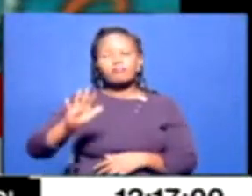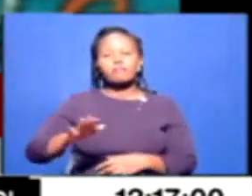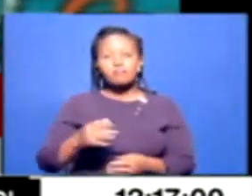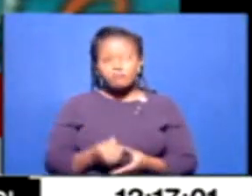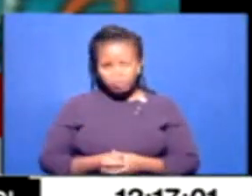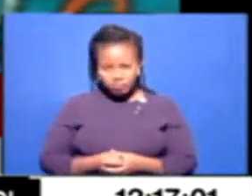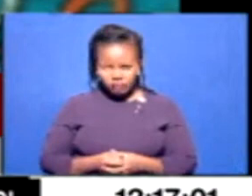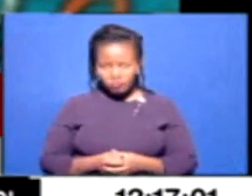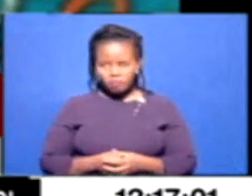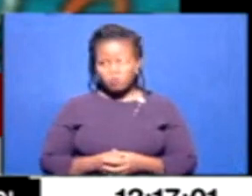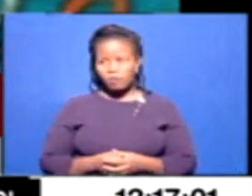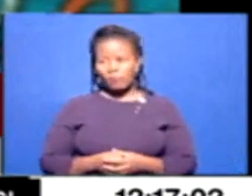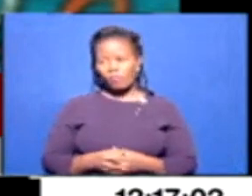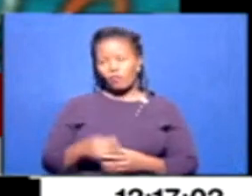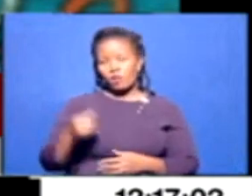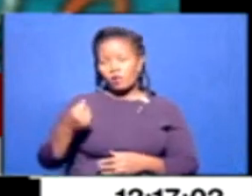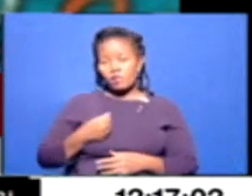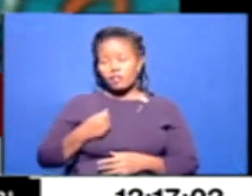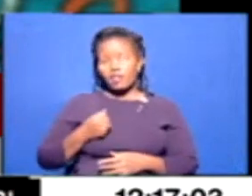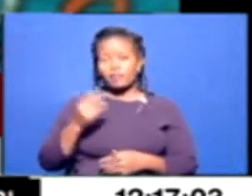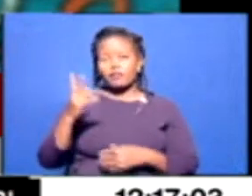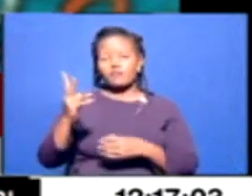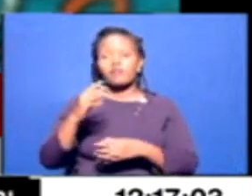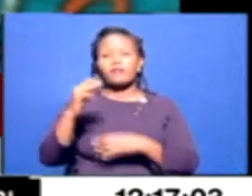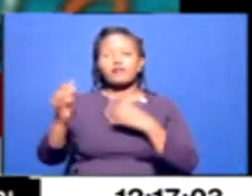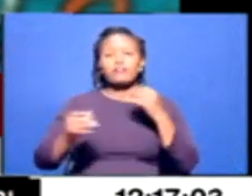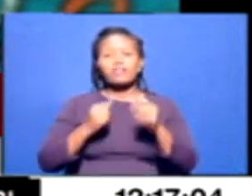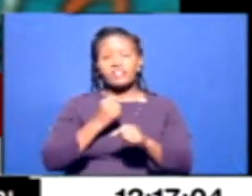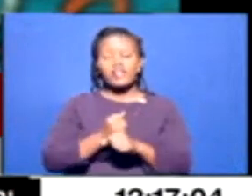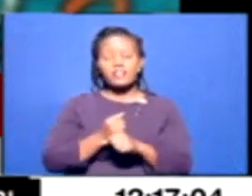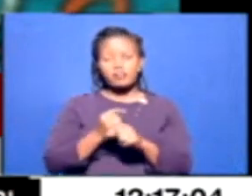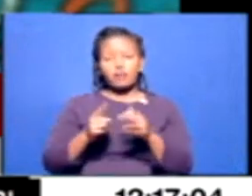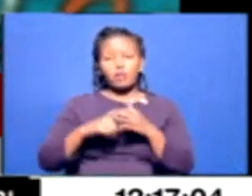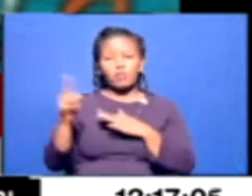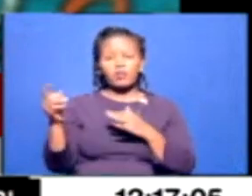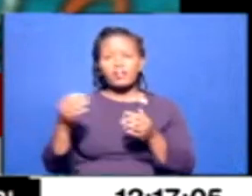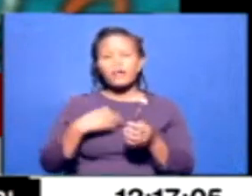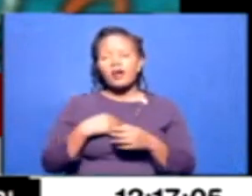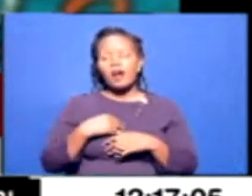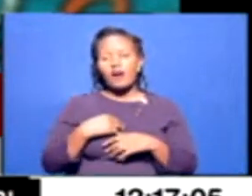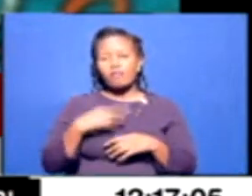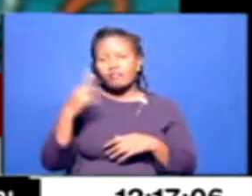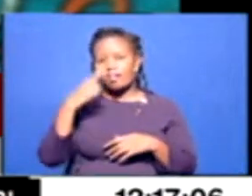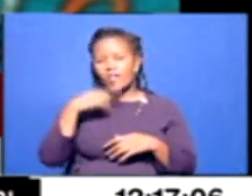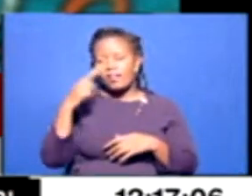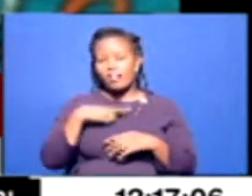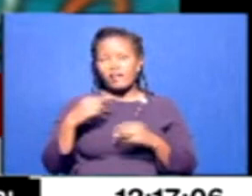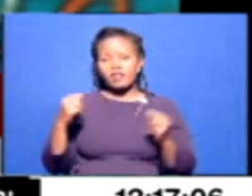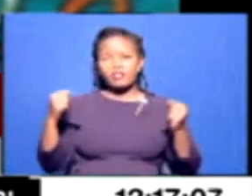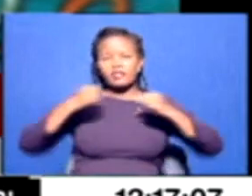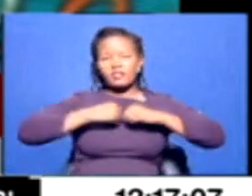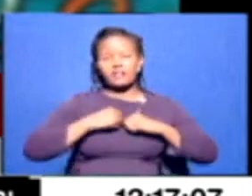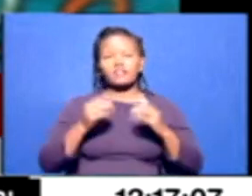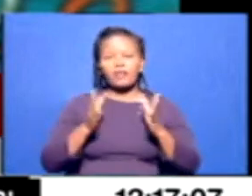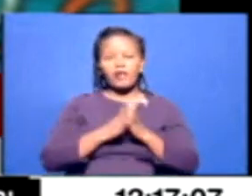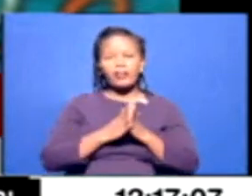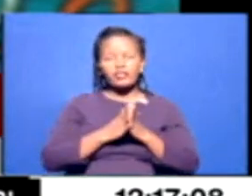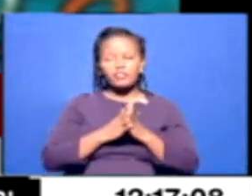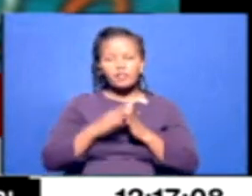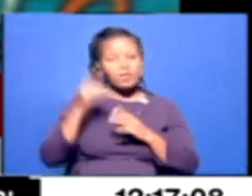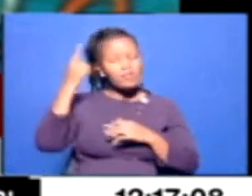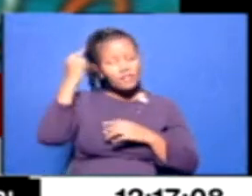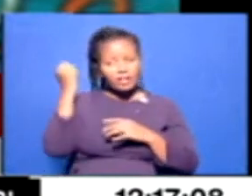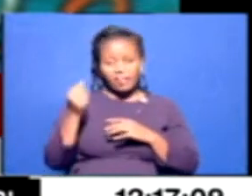mwenye umri wa miaka 4 kutoweka, alikuwa amevalia shati nyeupe na suruali ndefu nyekundu na sapatu